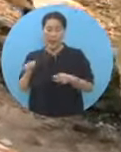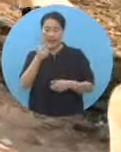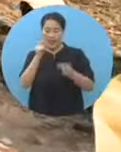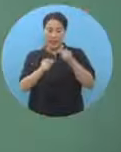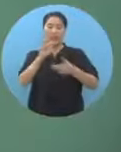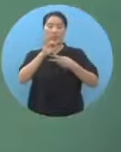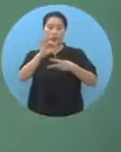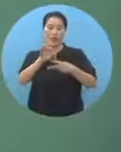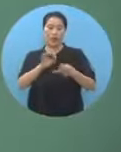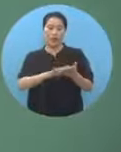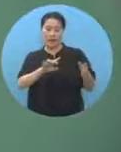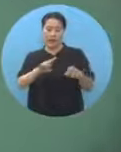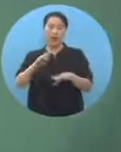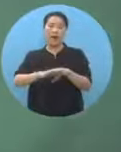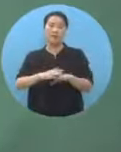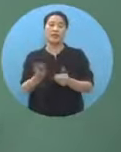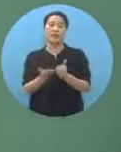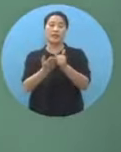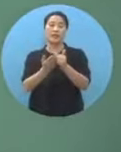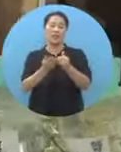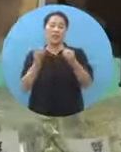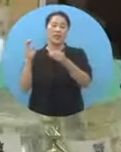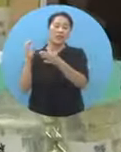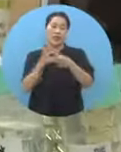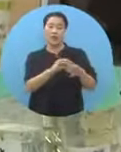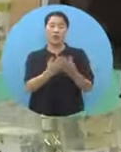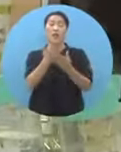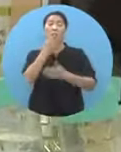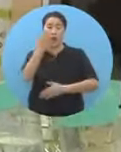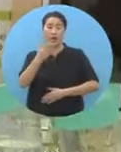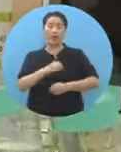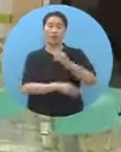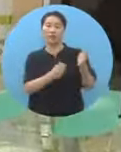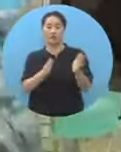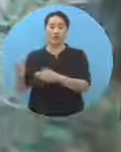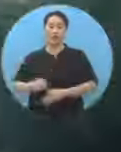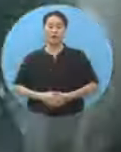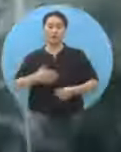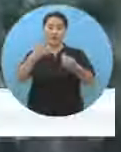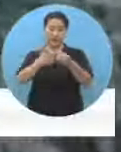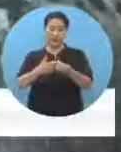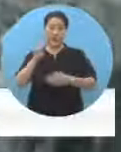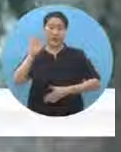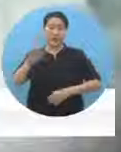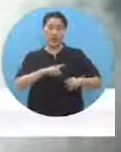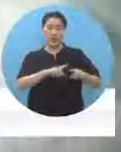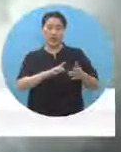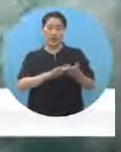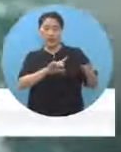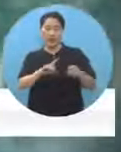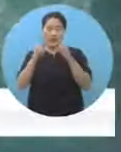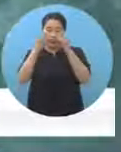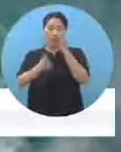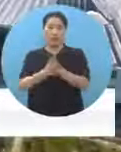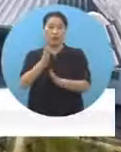제로화, 스마트팜 양식 등 지속가능한 농수산 기반을 구축합니다. 마지막 여섯째, 미래